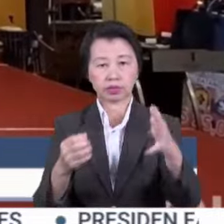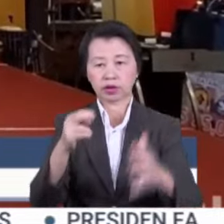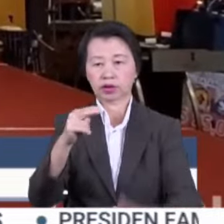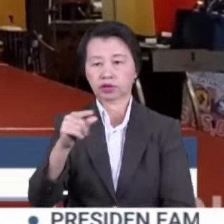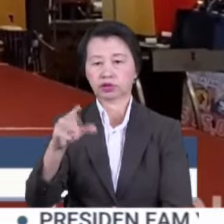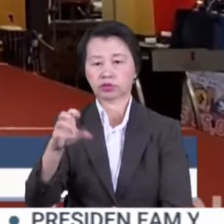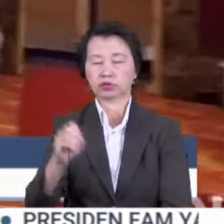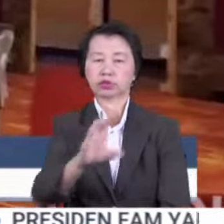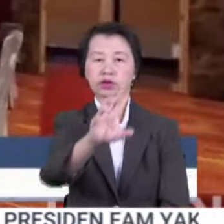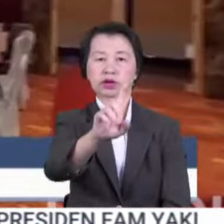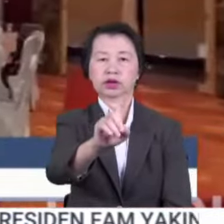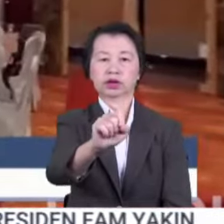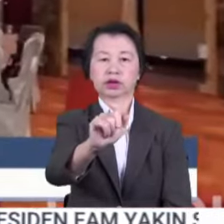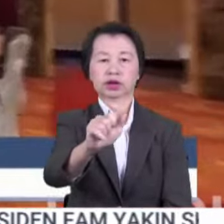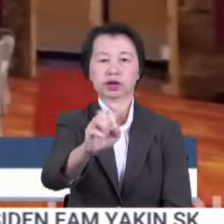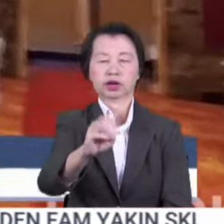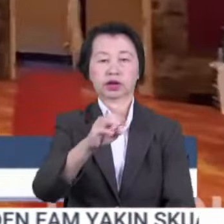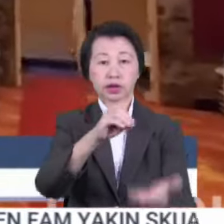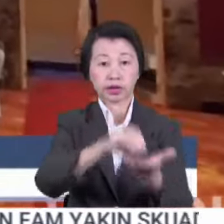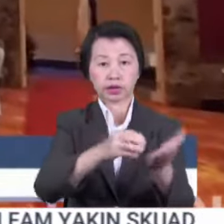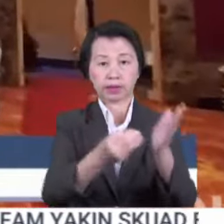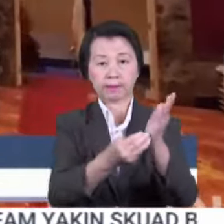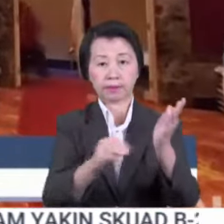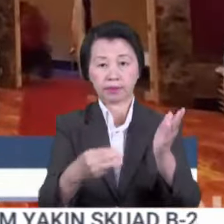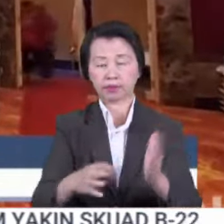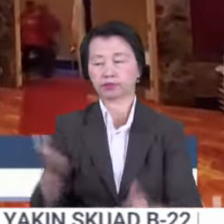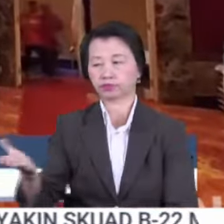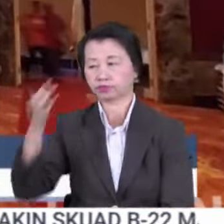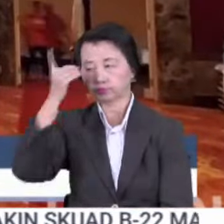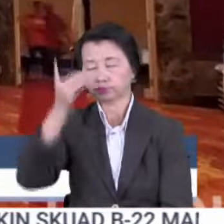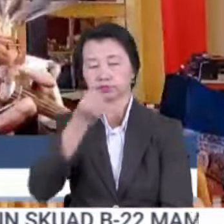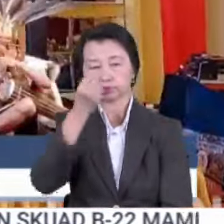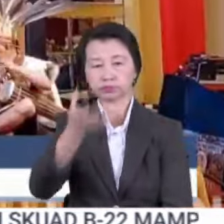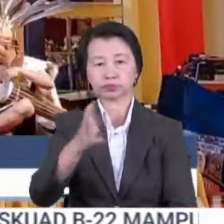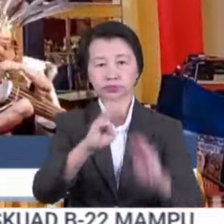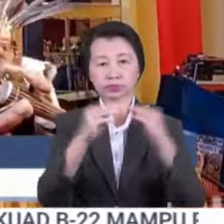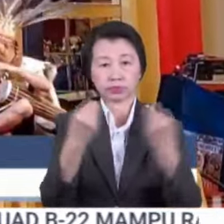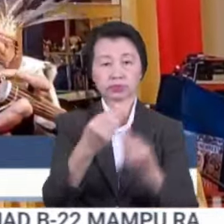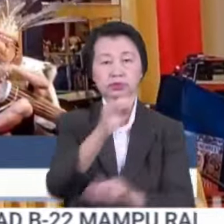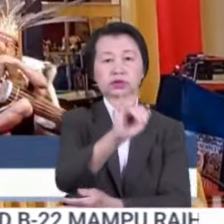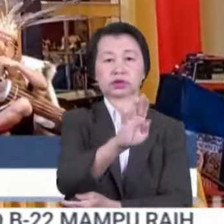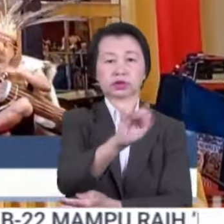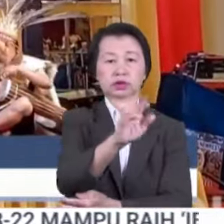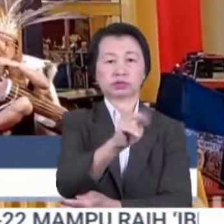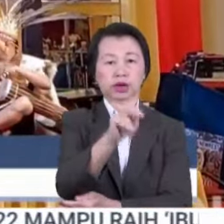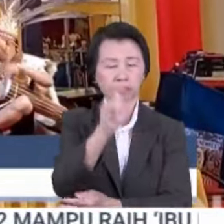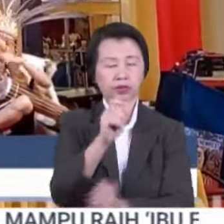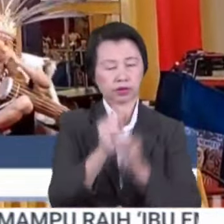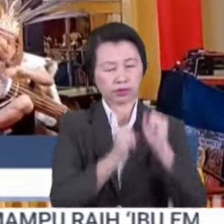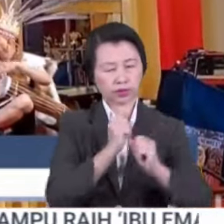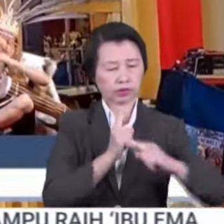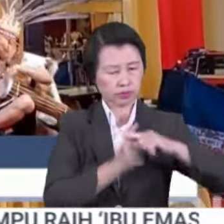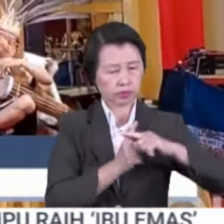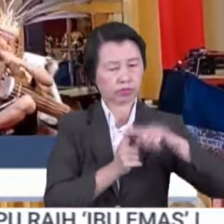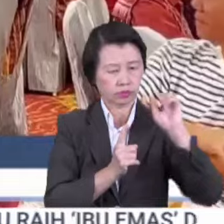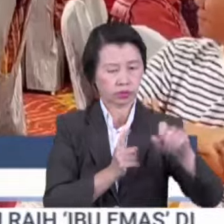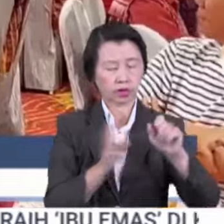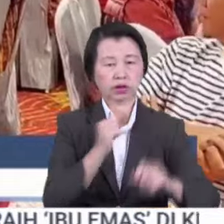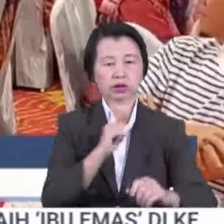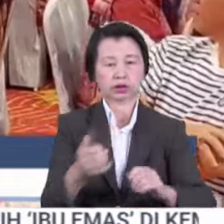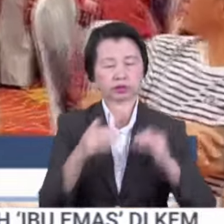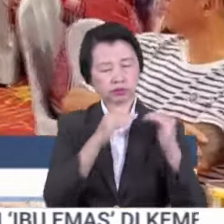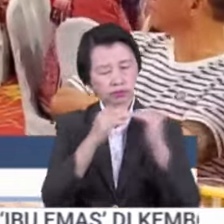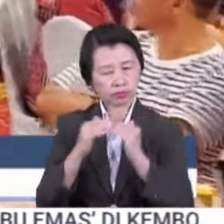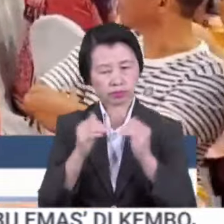Dayak dimiri data dokter peluang juga memberitahu masyarakat Iban perlu sentiasa bersikap positif dan bergerak